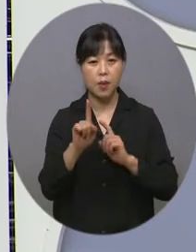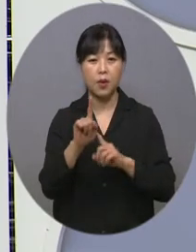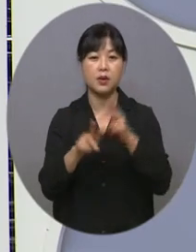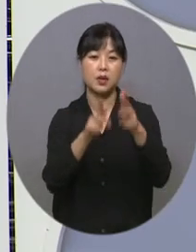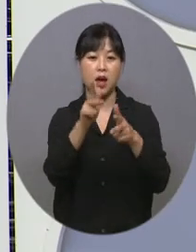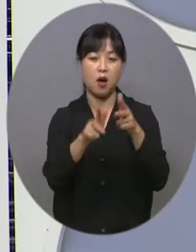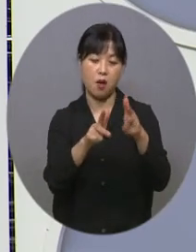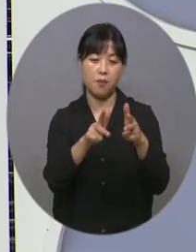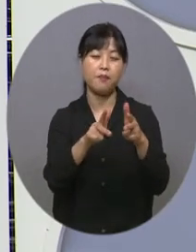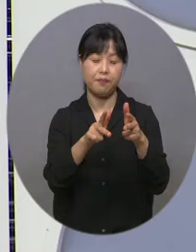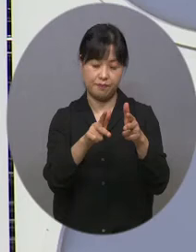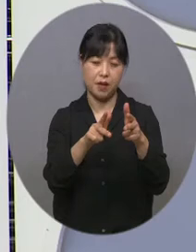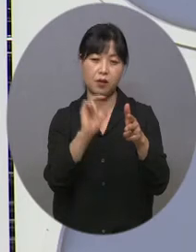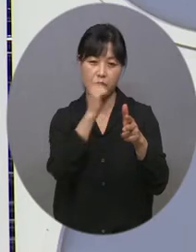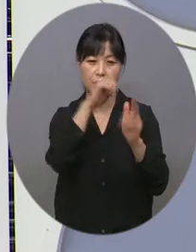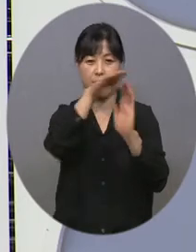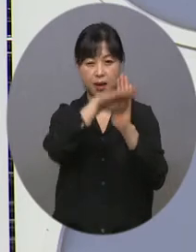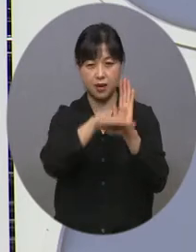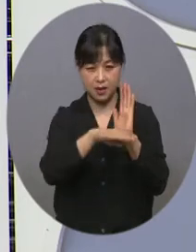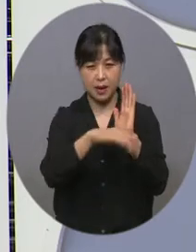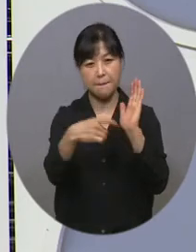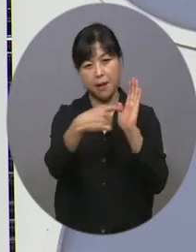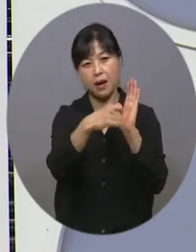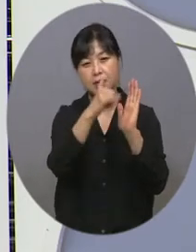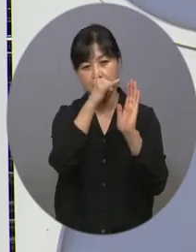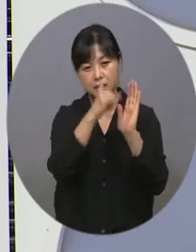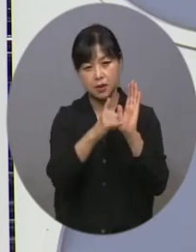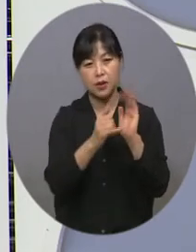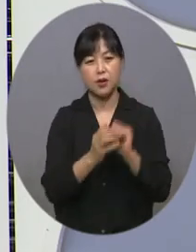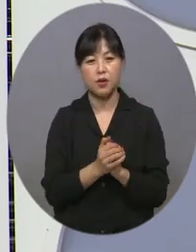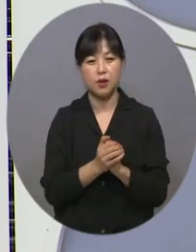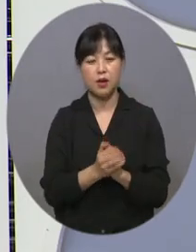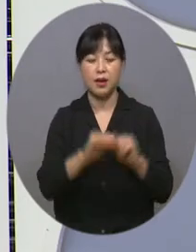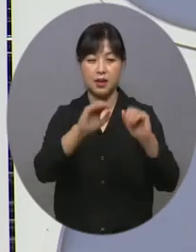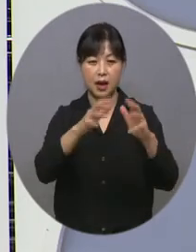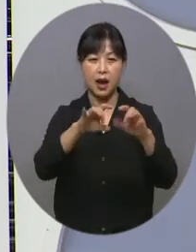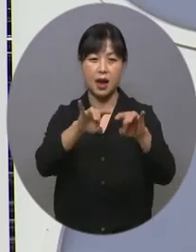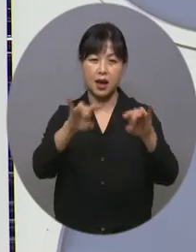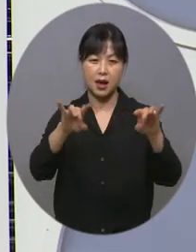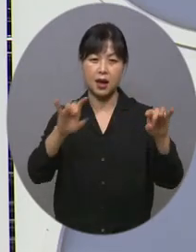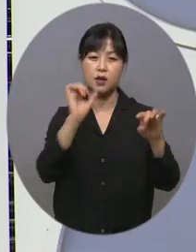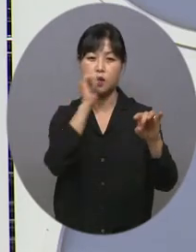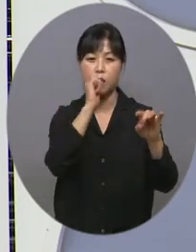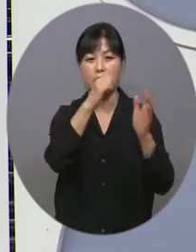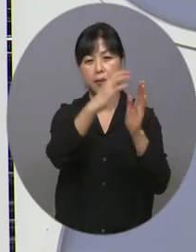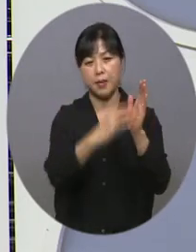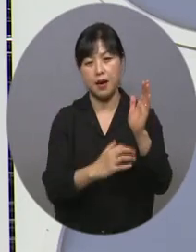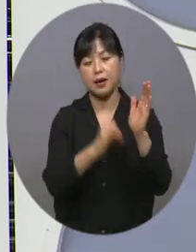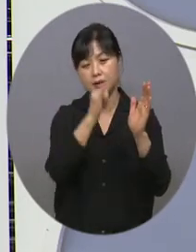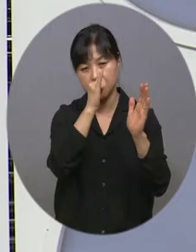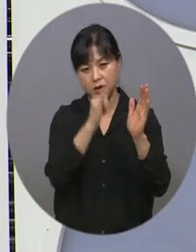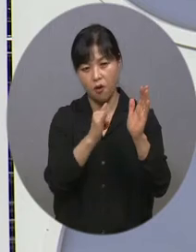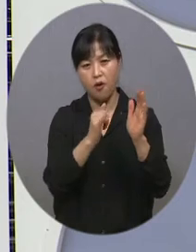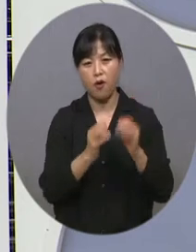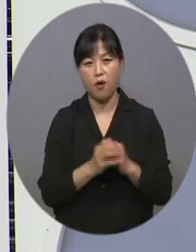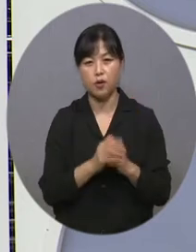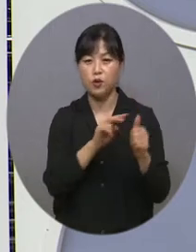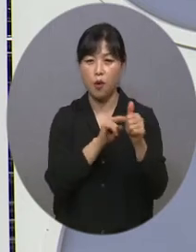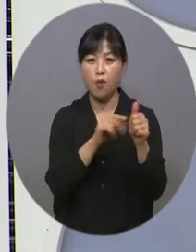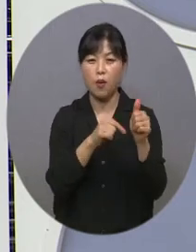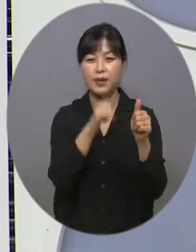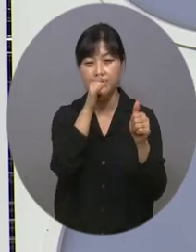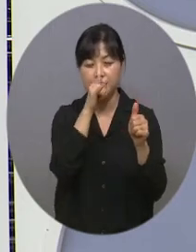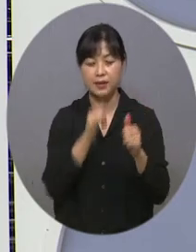다 게재가 돼 있고요. 보다 각 그 국가별로 다 돼 있습니다. 그래서 웬만한 정보 다